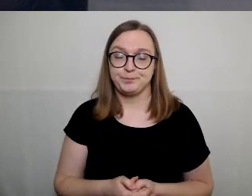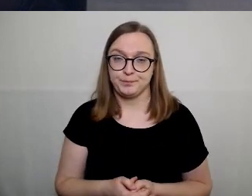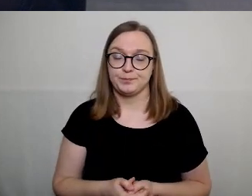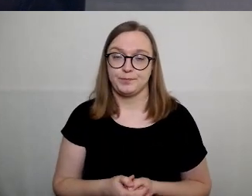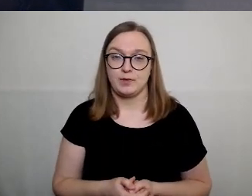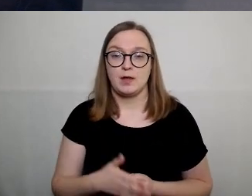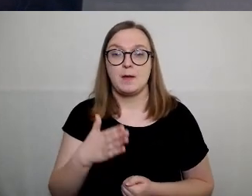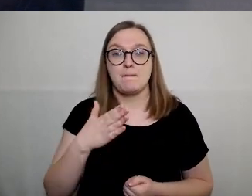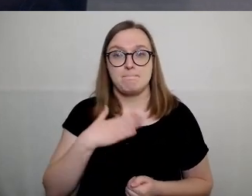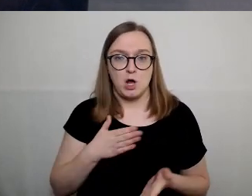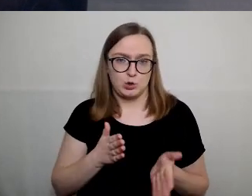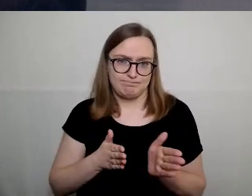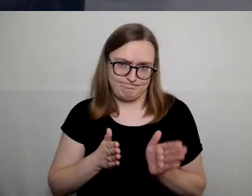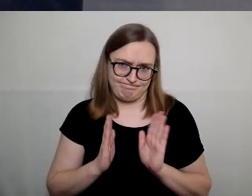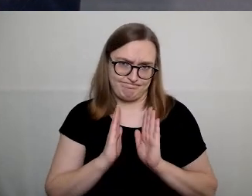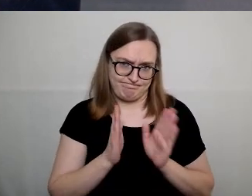pakraipa inžinerinė.